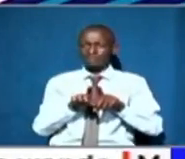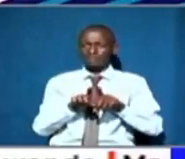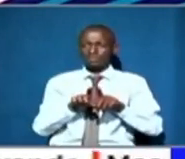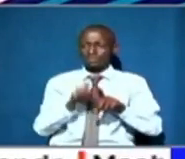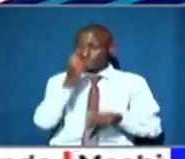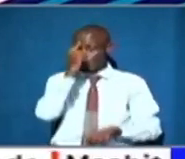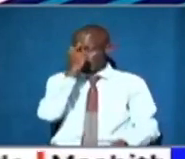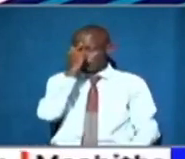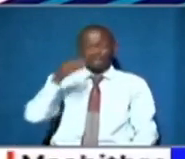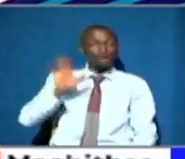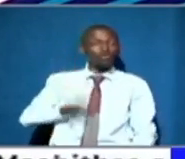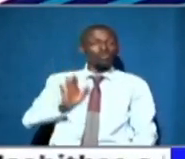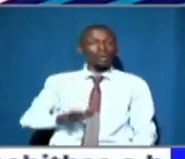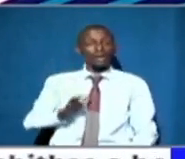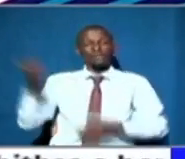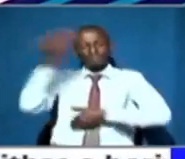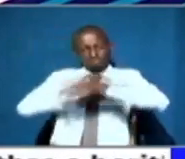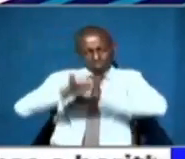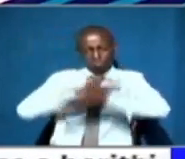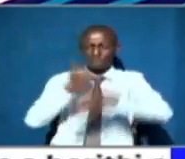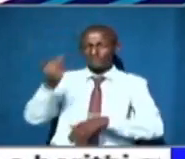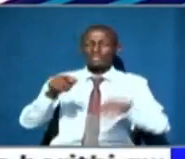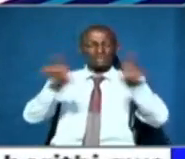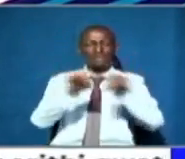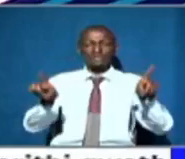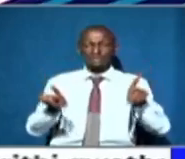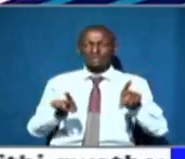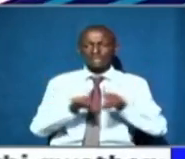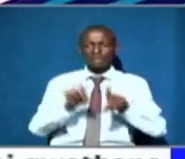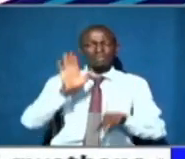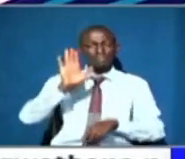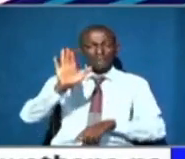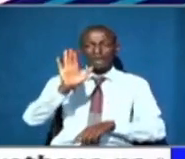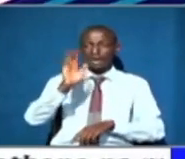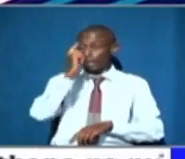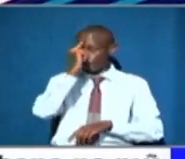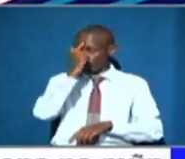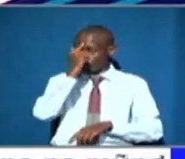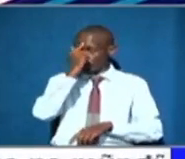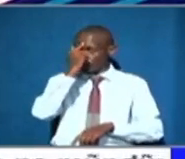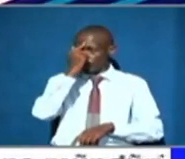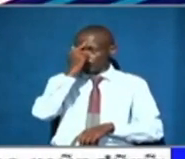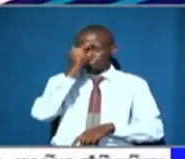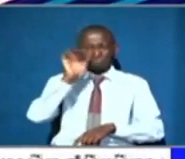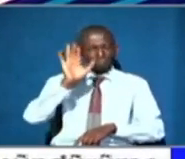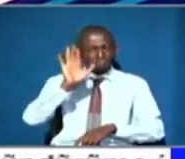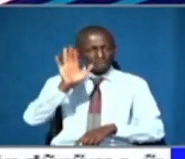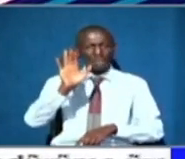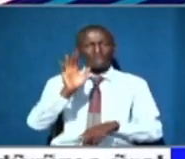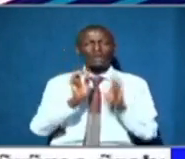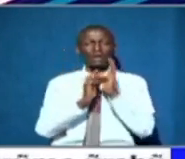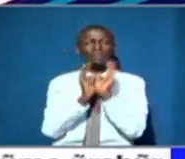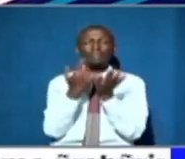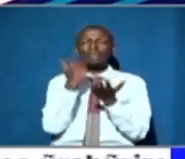Hindu agatwira atiriri noguo onayo ifukuri yao ria itheru riugaga kogu uyu ti undu